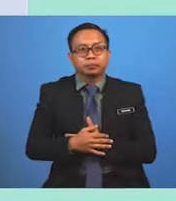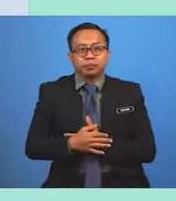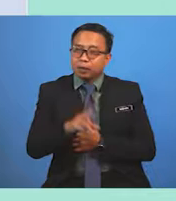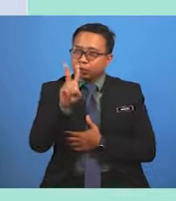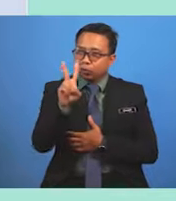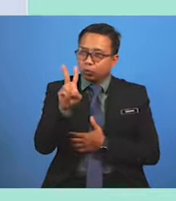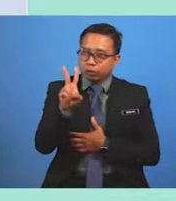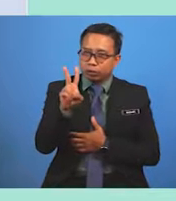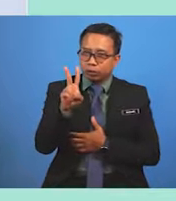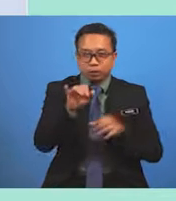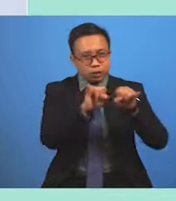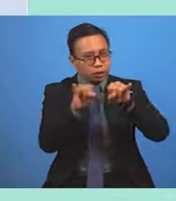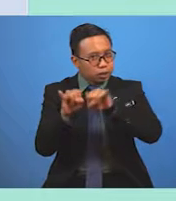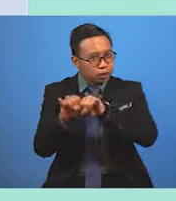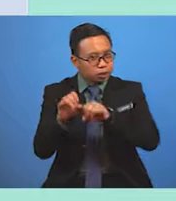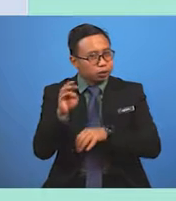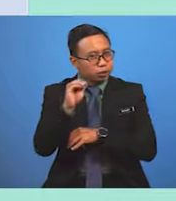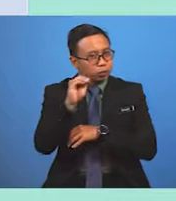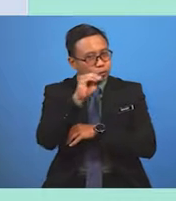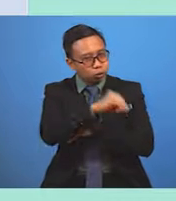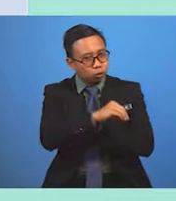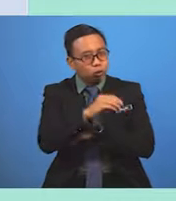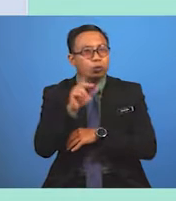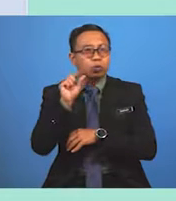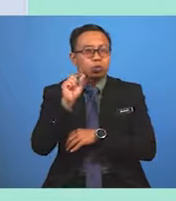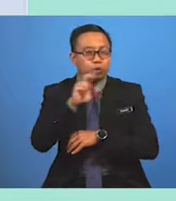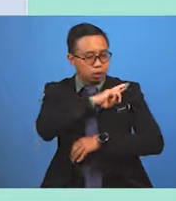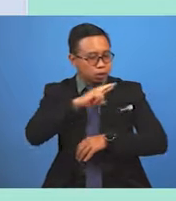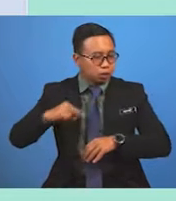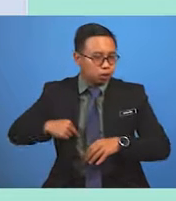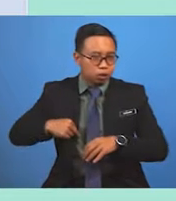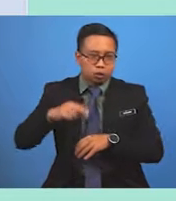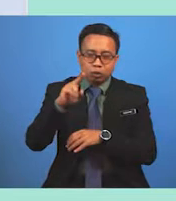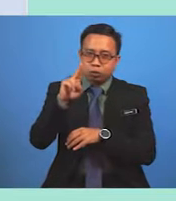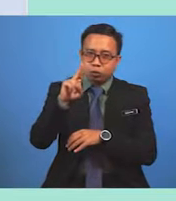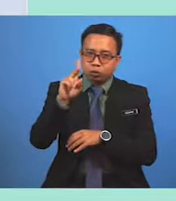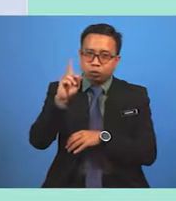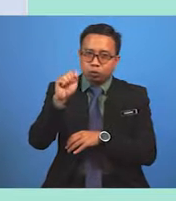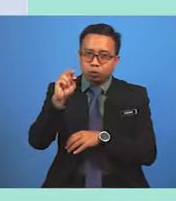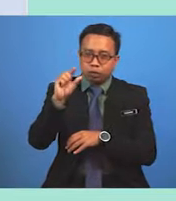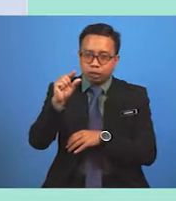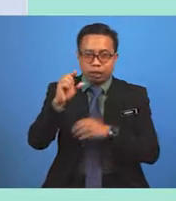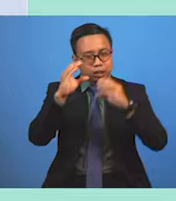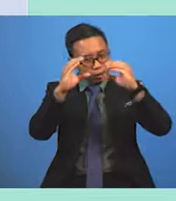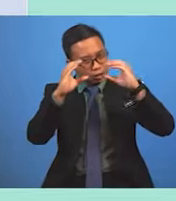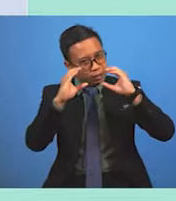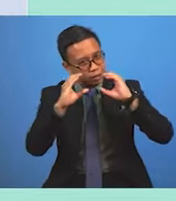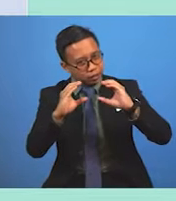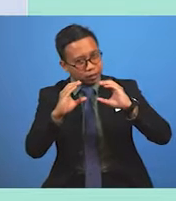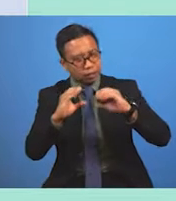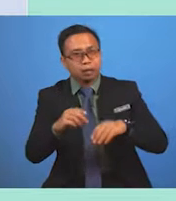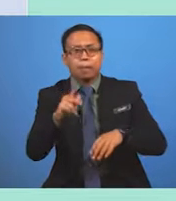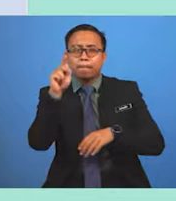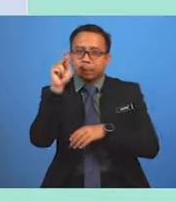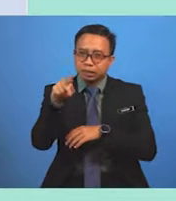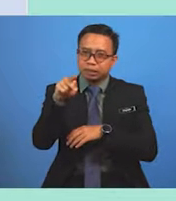Yang kedua adalah jenis musuh burung raja udang. Kaedah pencegahan bagi musuh ini ialah